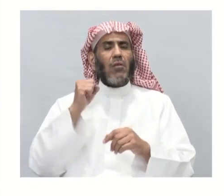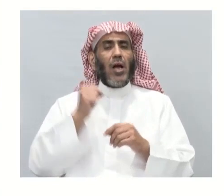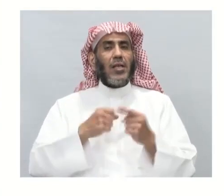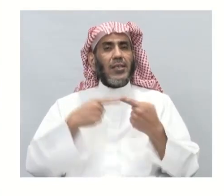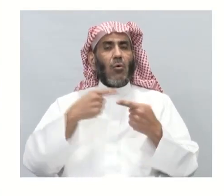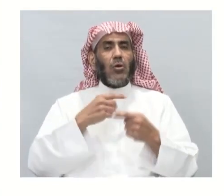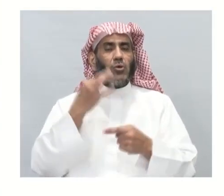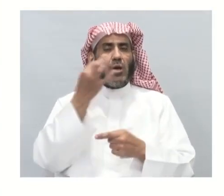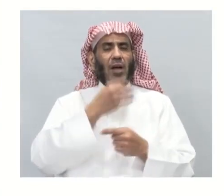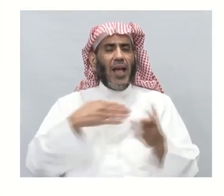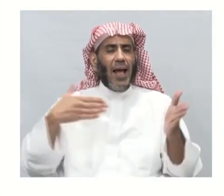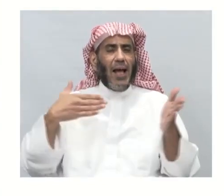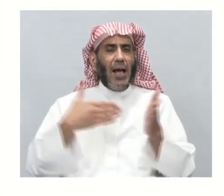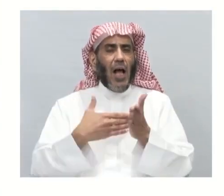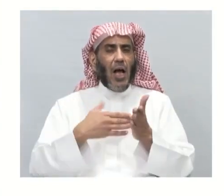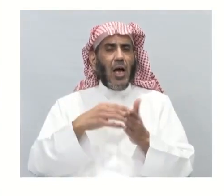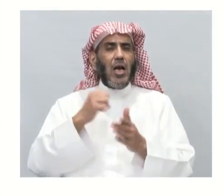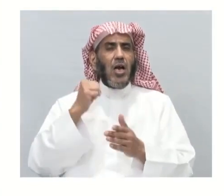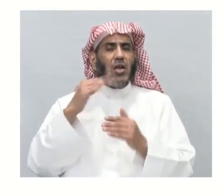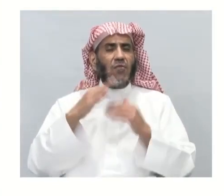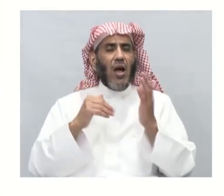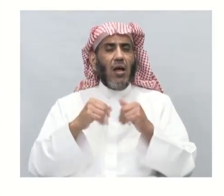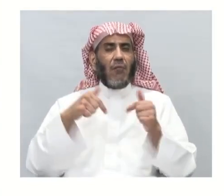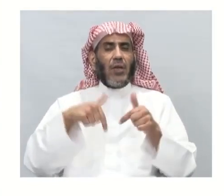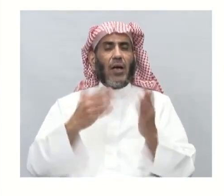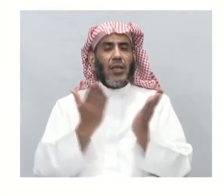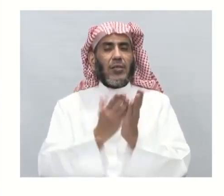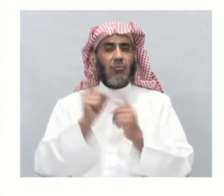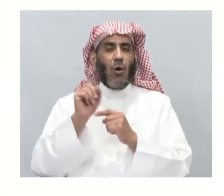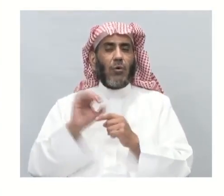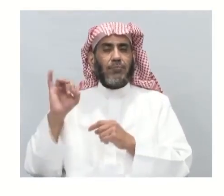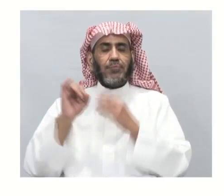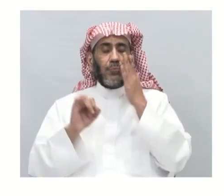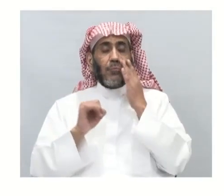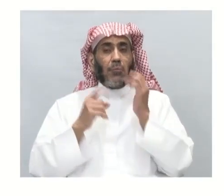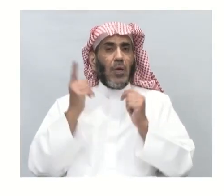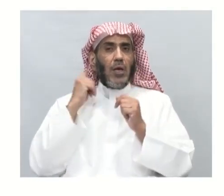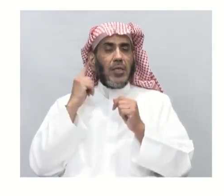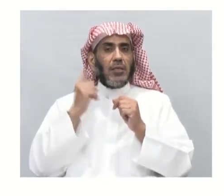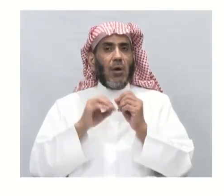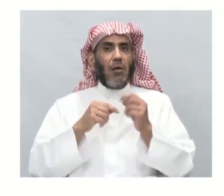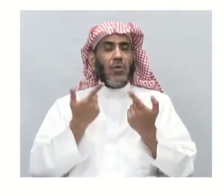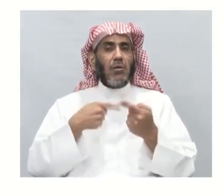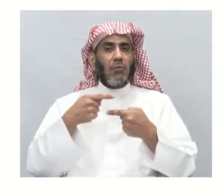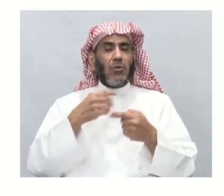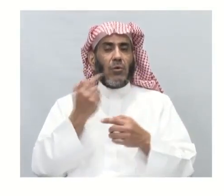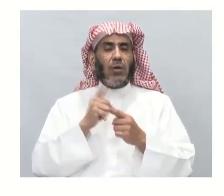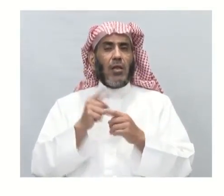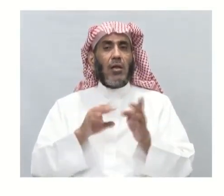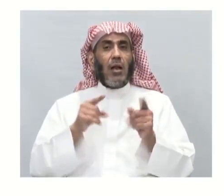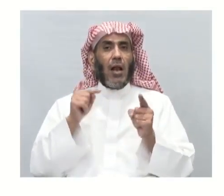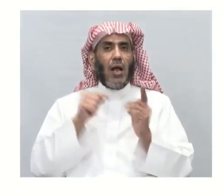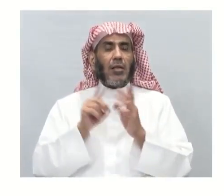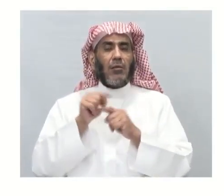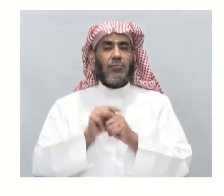الكفايه الاخيره في هذا المقرر وا اشار هنا بقوله الى الاستماع في كفايه التواصل وهذه الاهداف التي